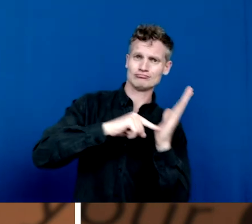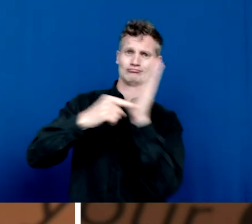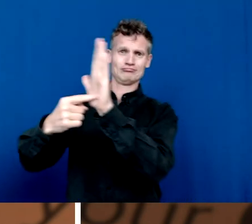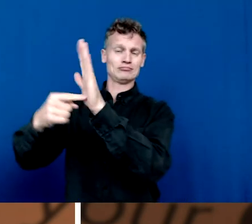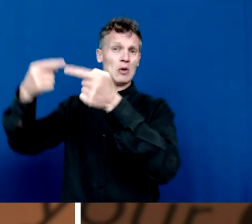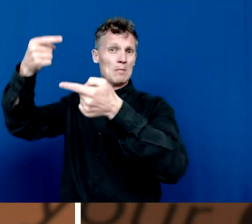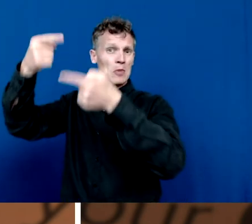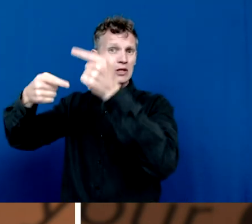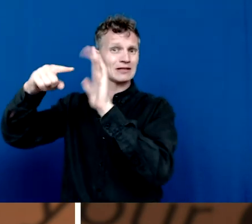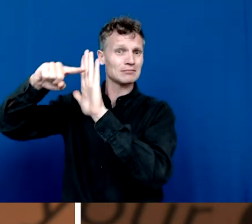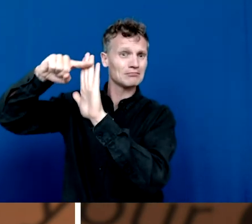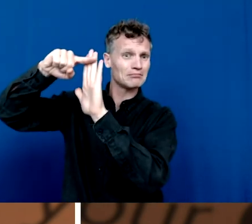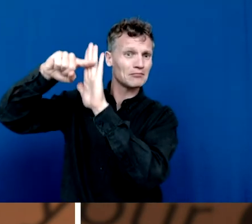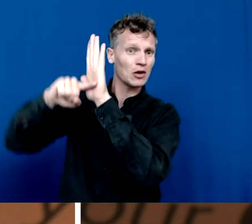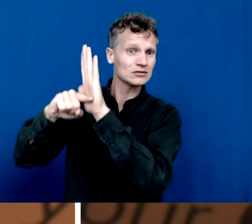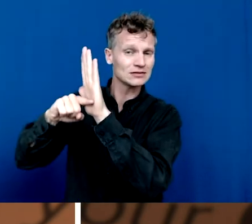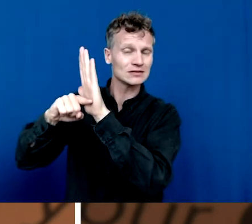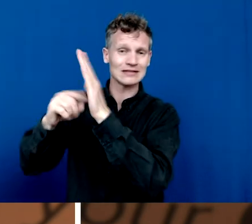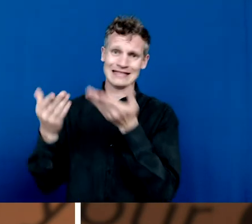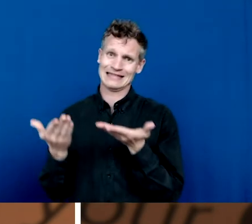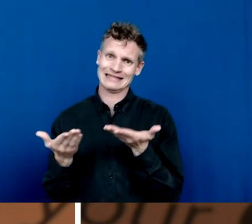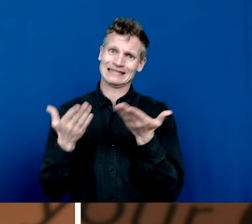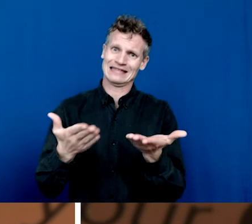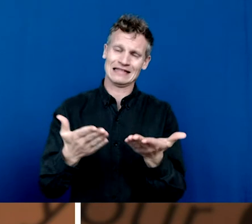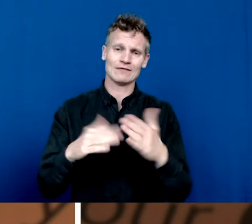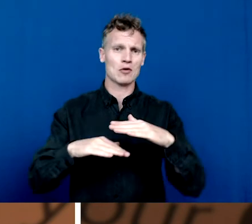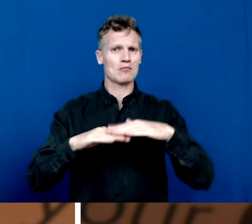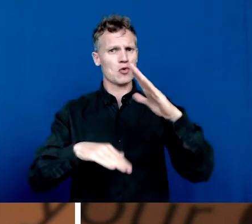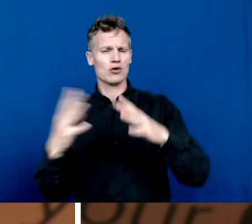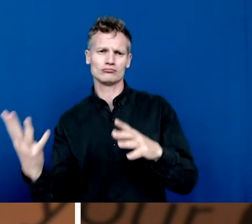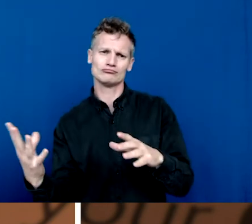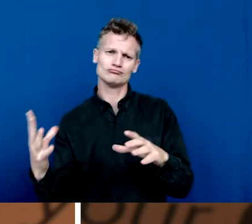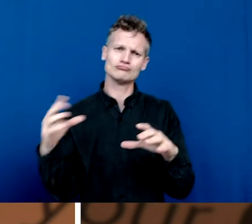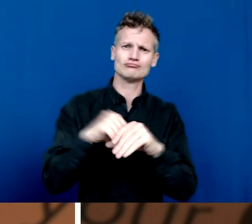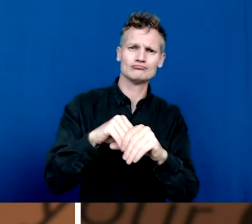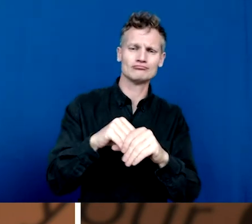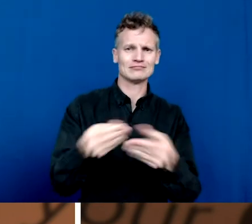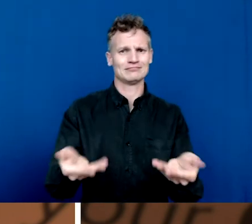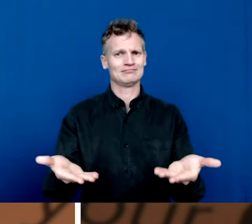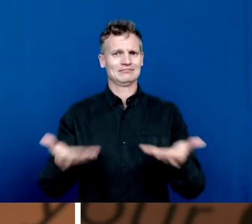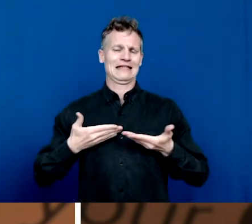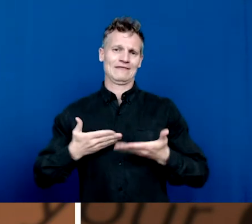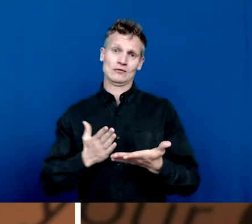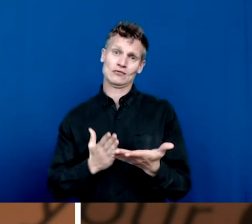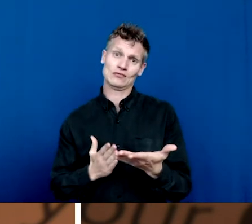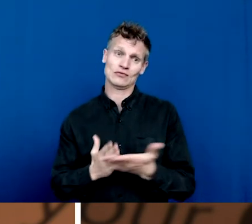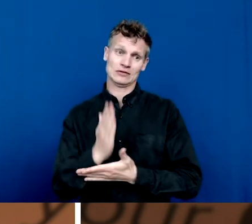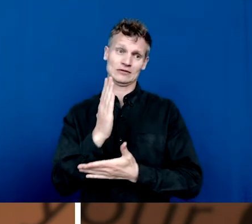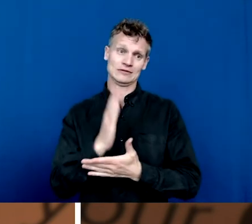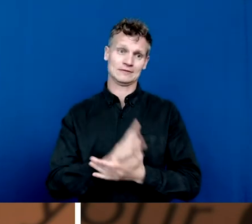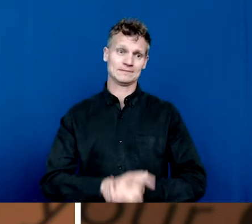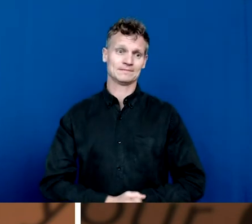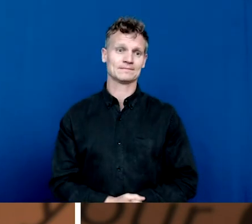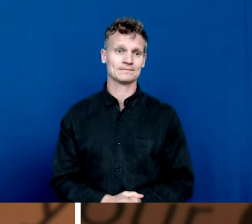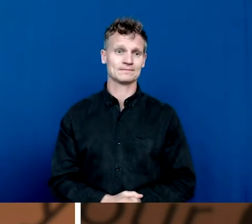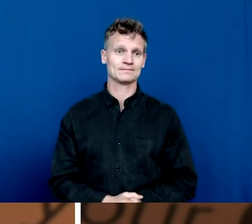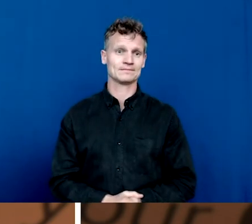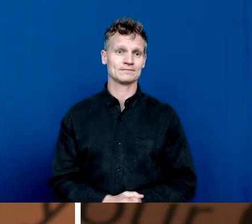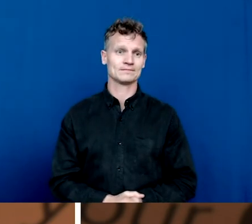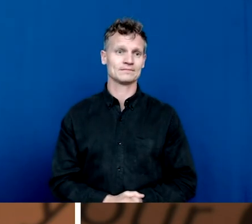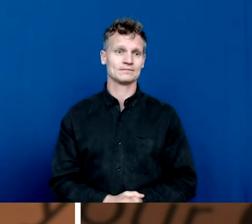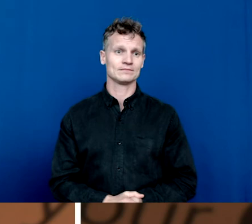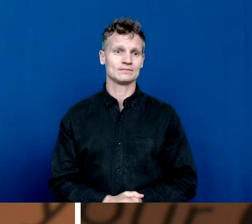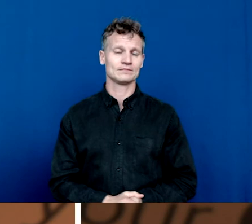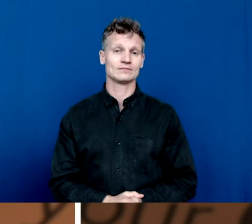garantir notre inclusion sociale et nos droits humains. Elles devraient être mises à la disposition du